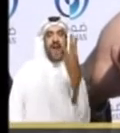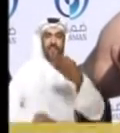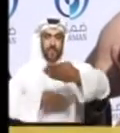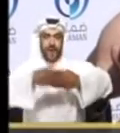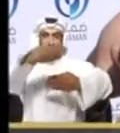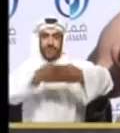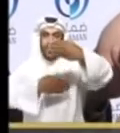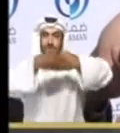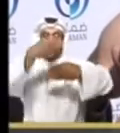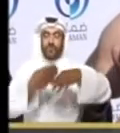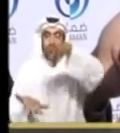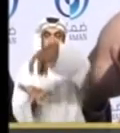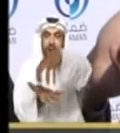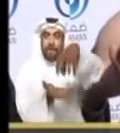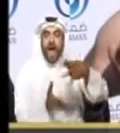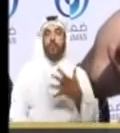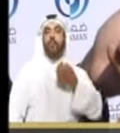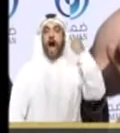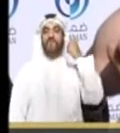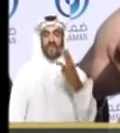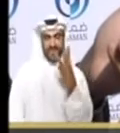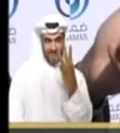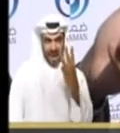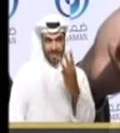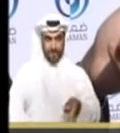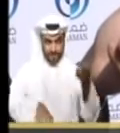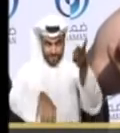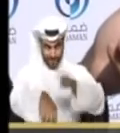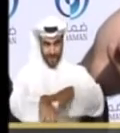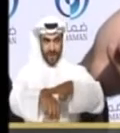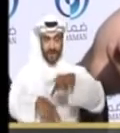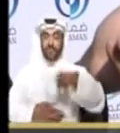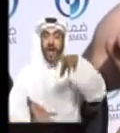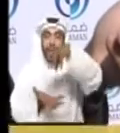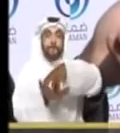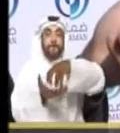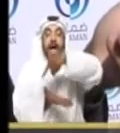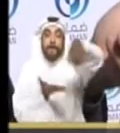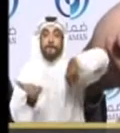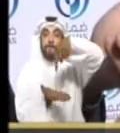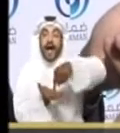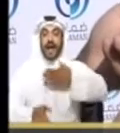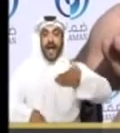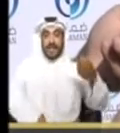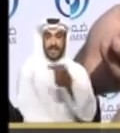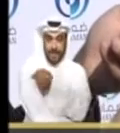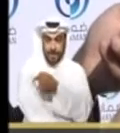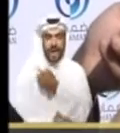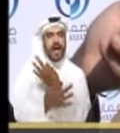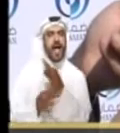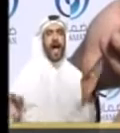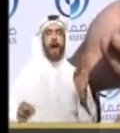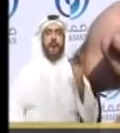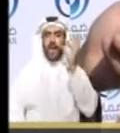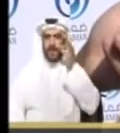موزعة على المحافظات الثلاث الرئيسية، كما تشمل كذلك على مراكز طبية بعدد، يعني